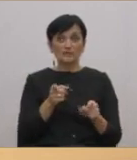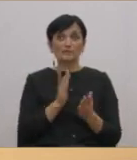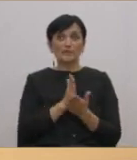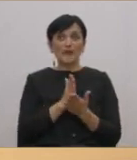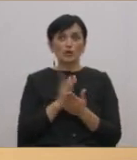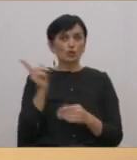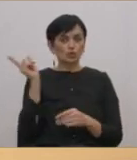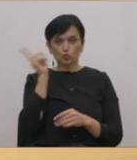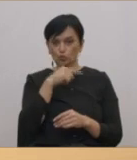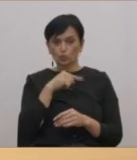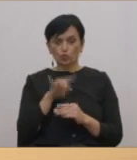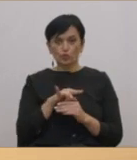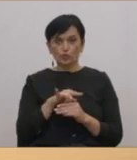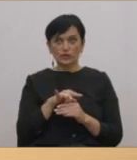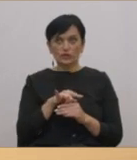არის ტყუილი.